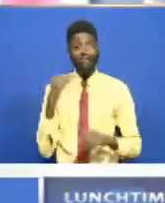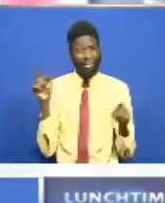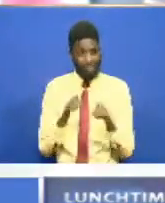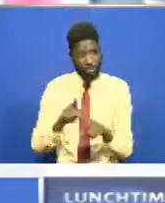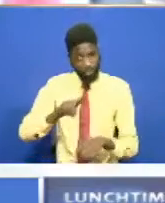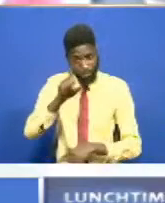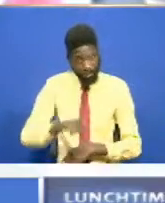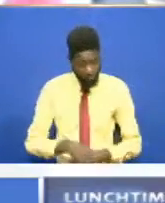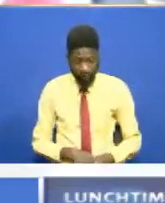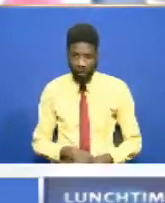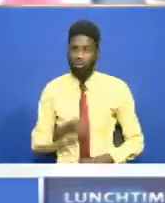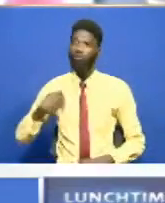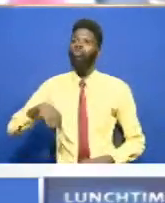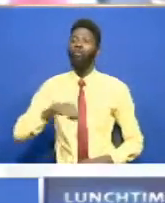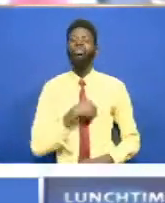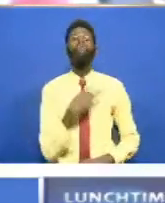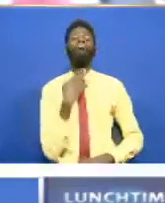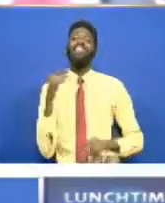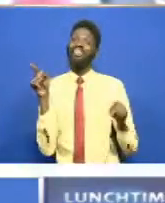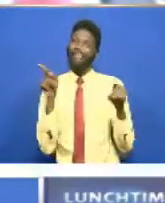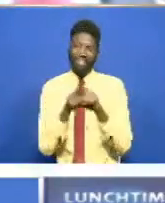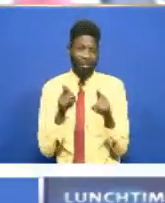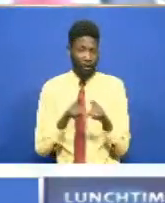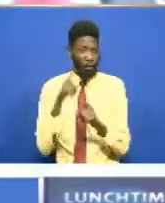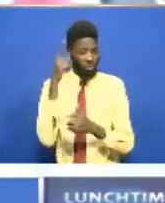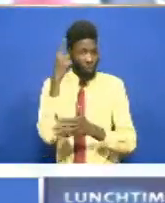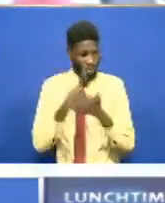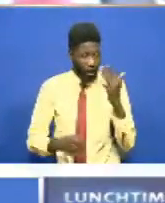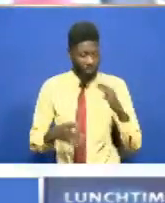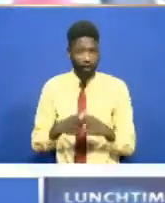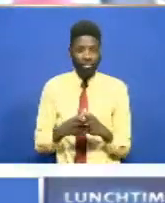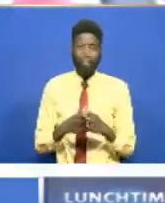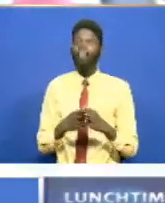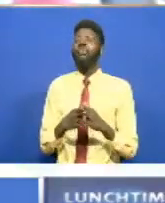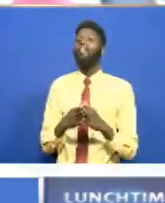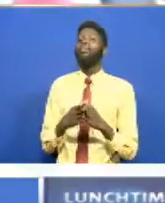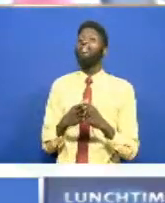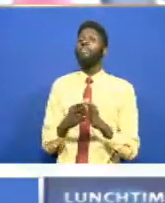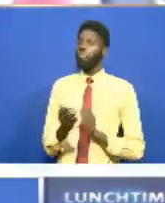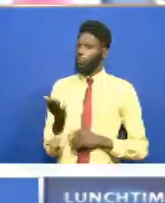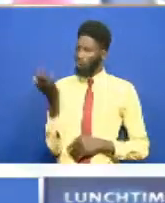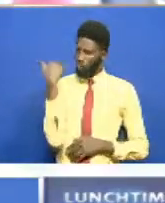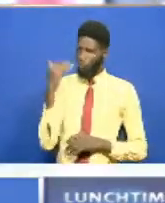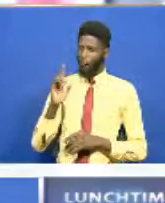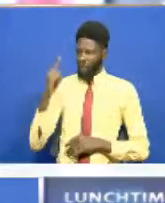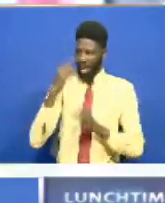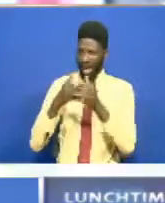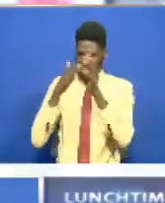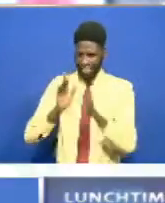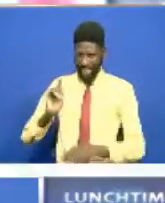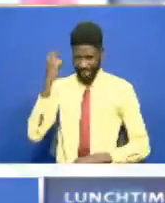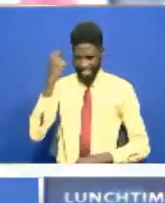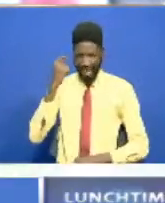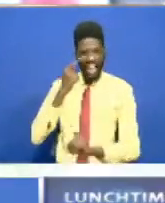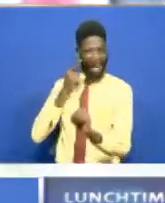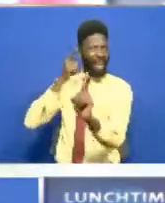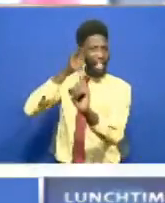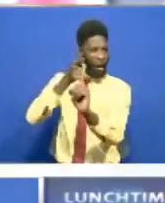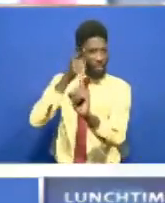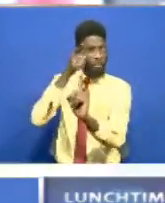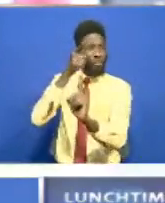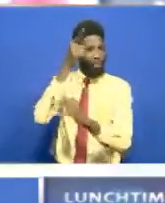Alafu tunataka vile vile kutekeleza ile ndoto ya waanzilishi wa taifa letu,